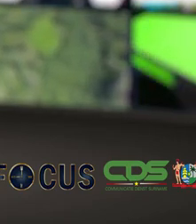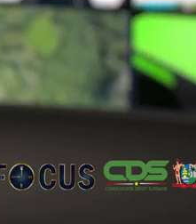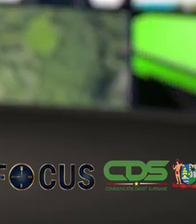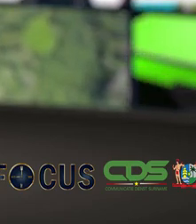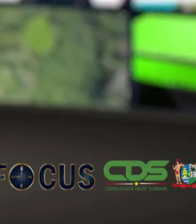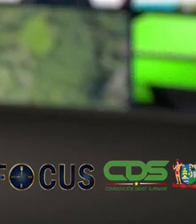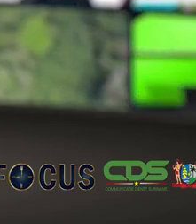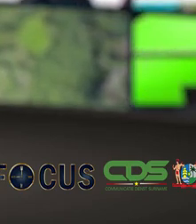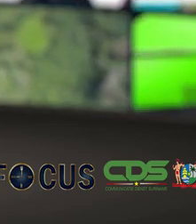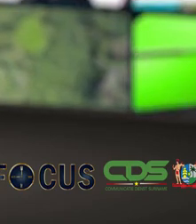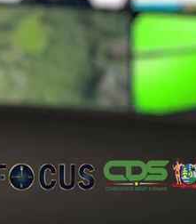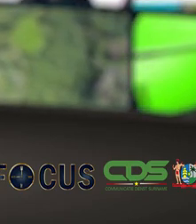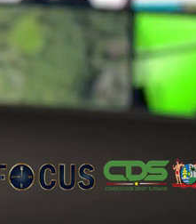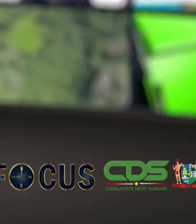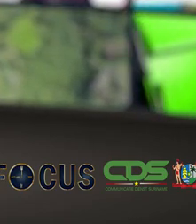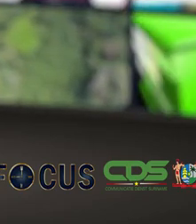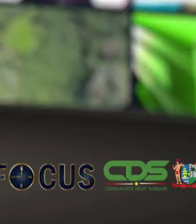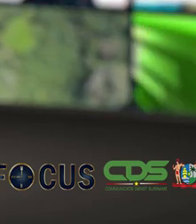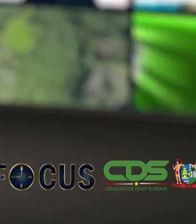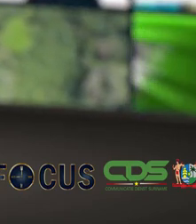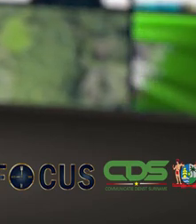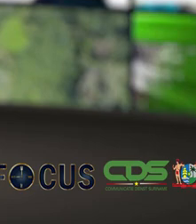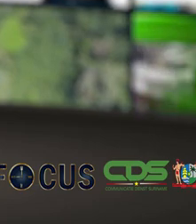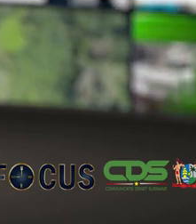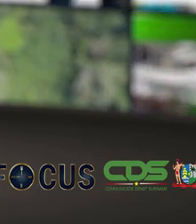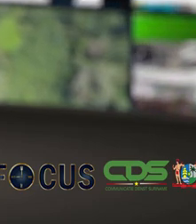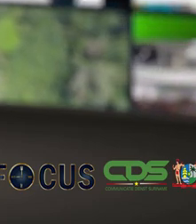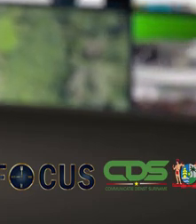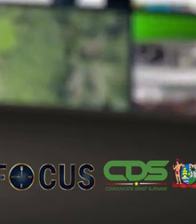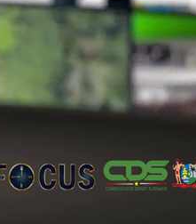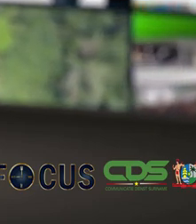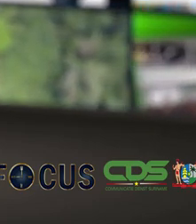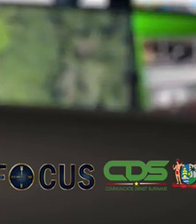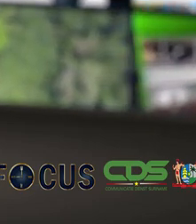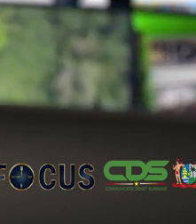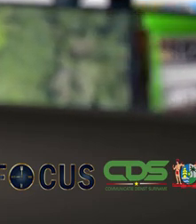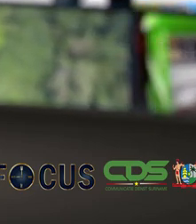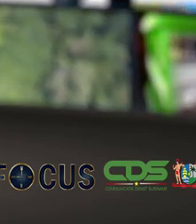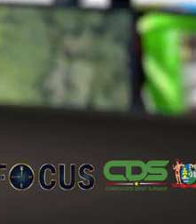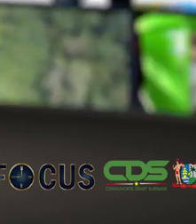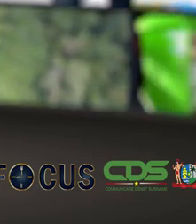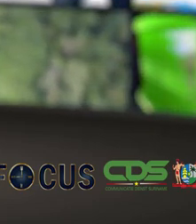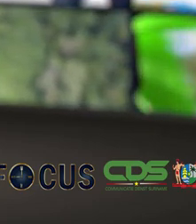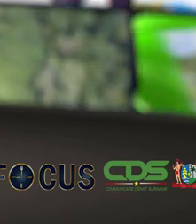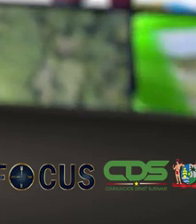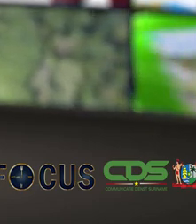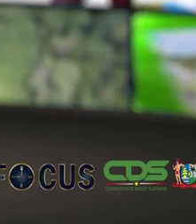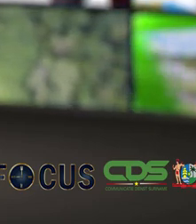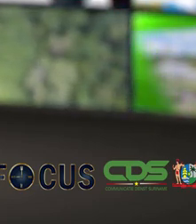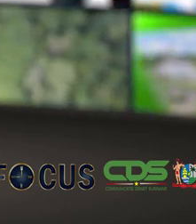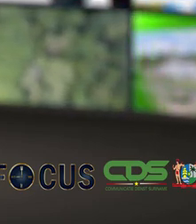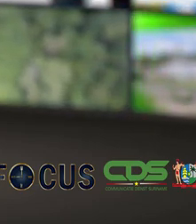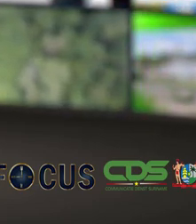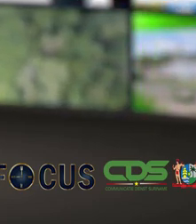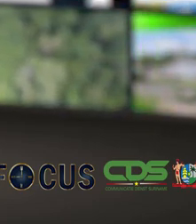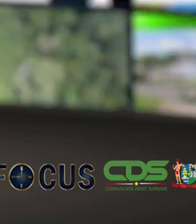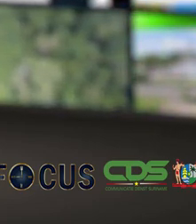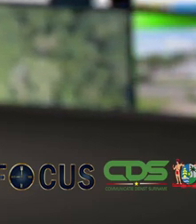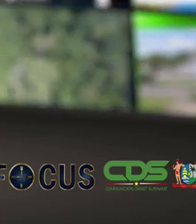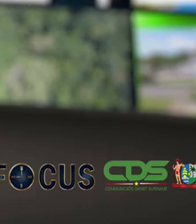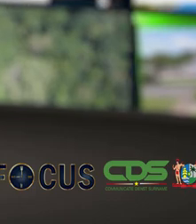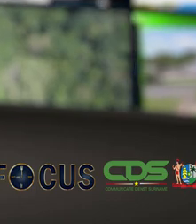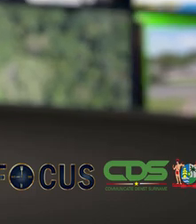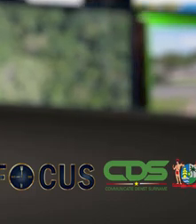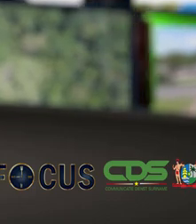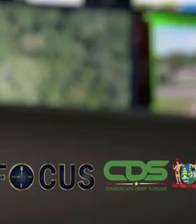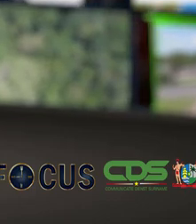periode is gevoerd. De regering heeft het beleid van de afgelopen 10 maanden geëvalueerd. President Chandrika Prasad Santokhi